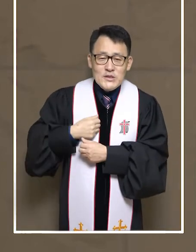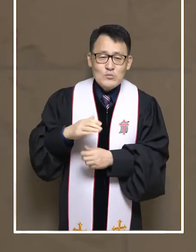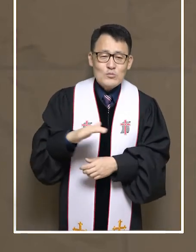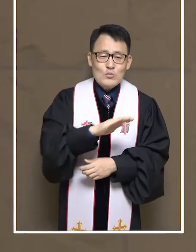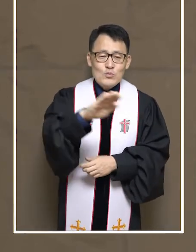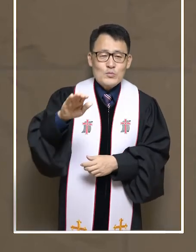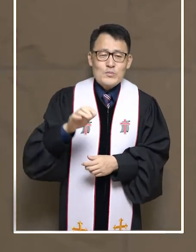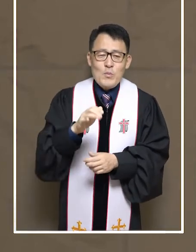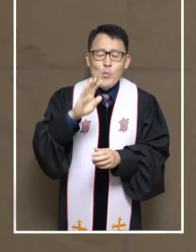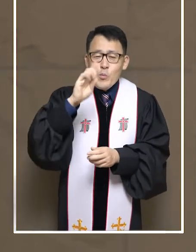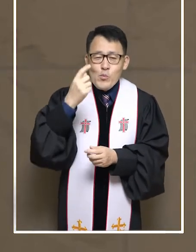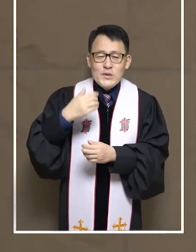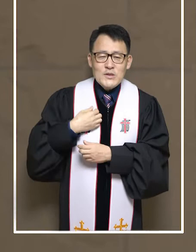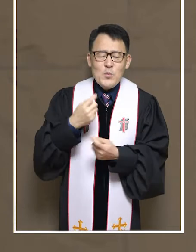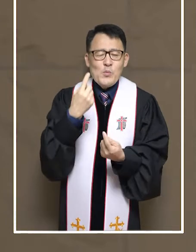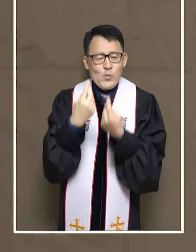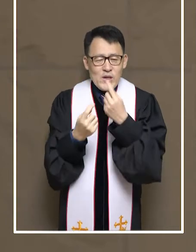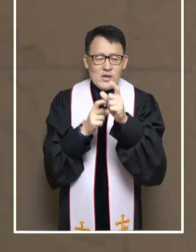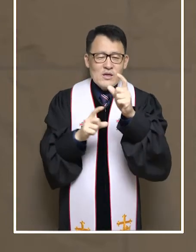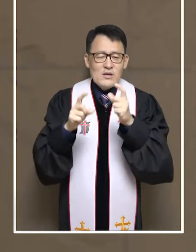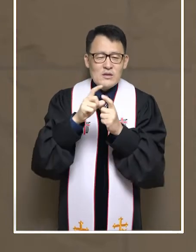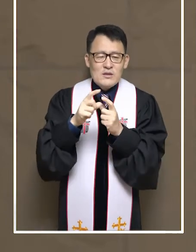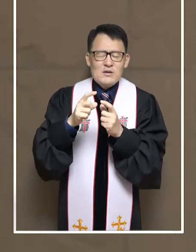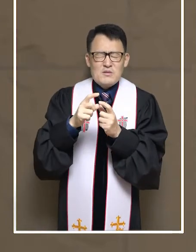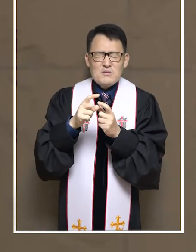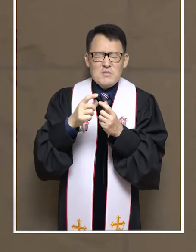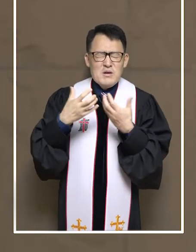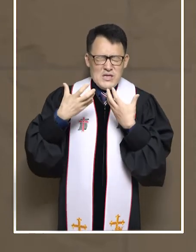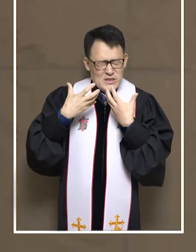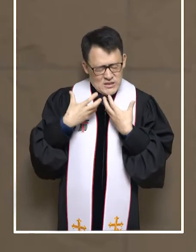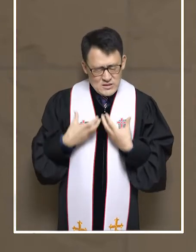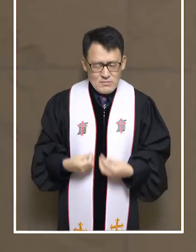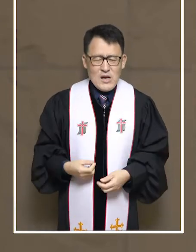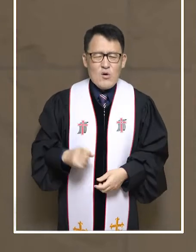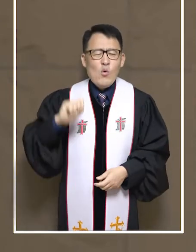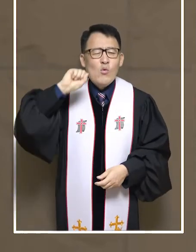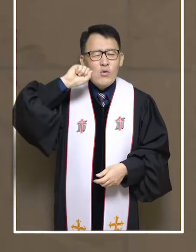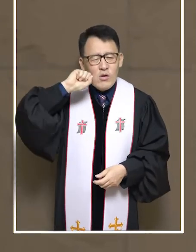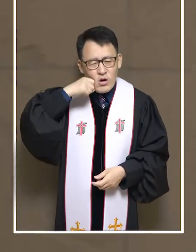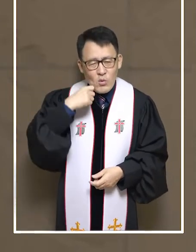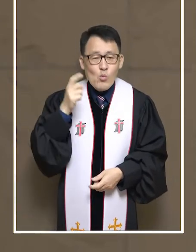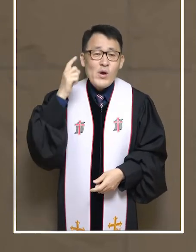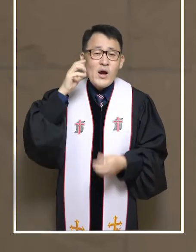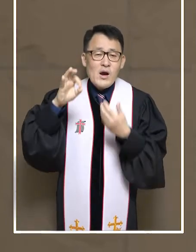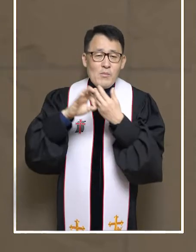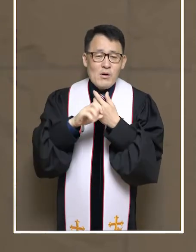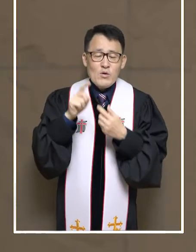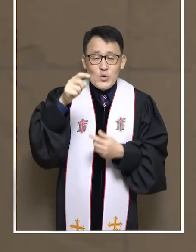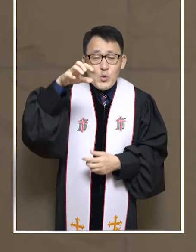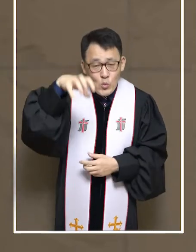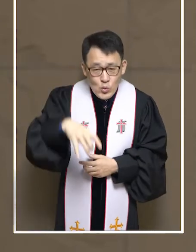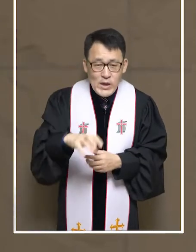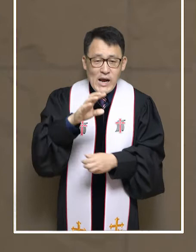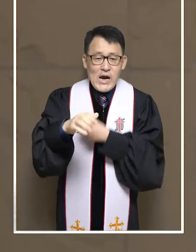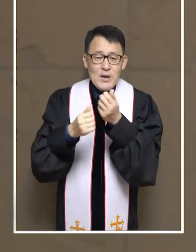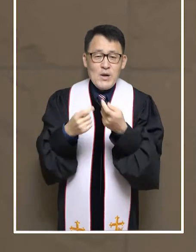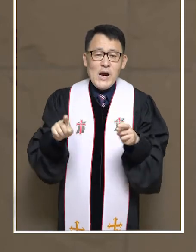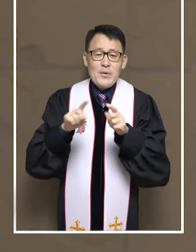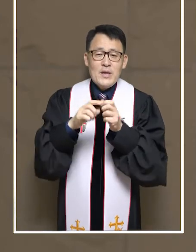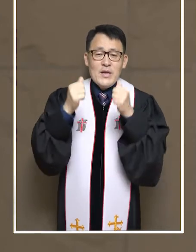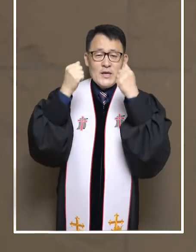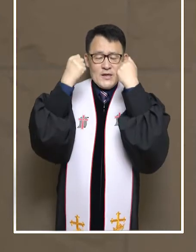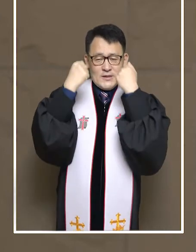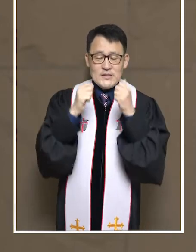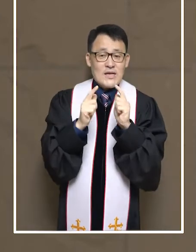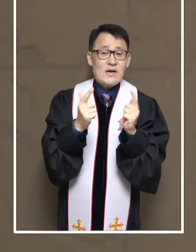보디발의 집은 우리가 살고 있는 보디발의 집보다 훨씬 더 비참합니다. 왜냐하면 거기는